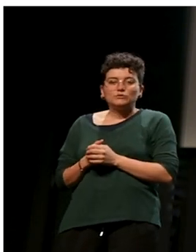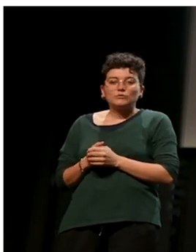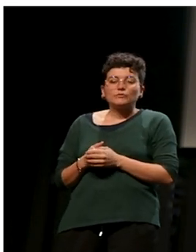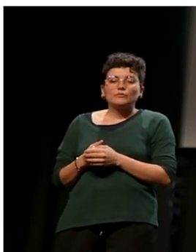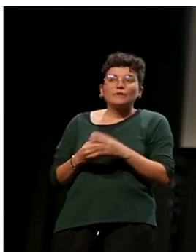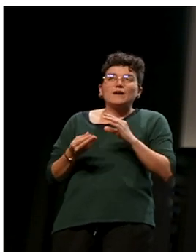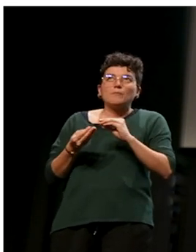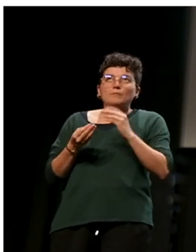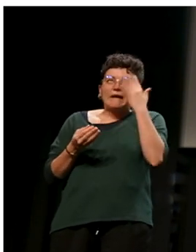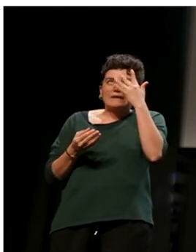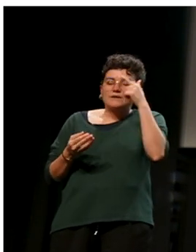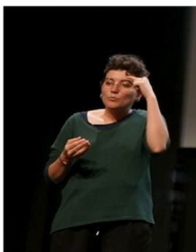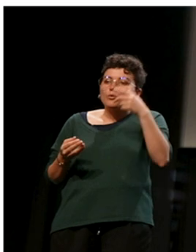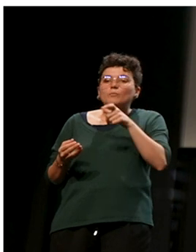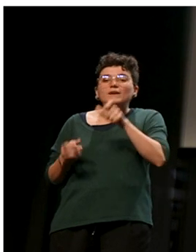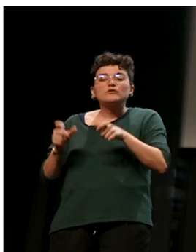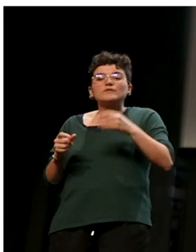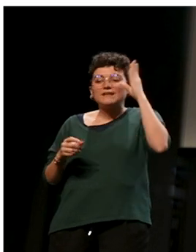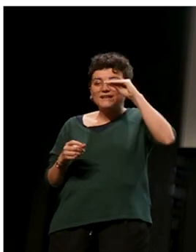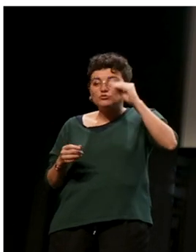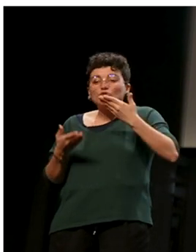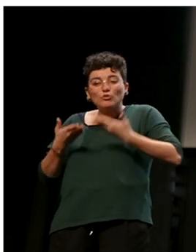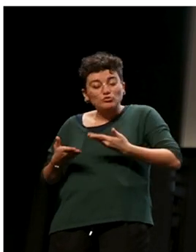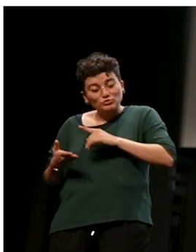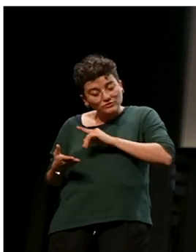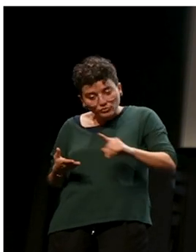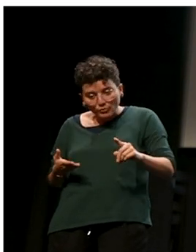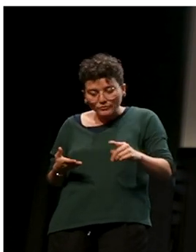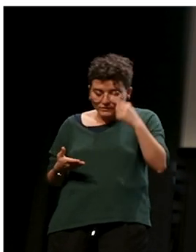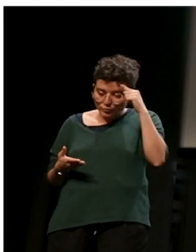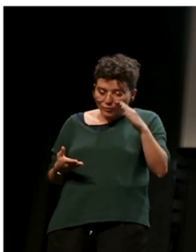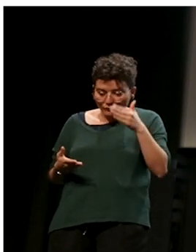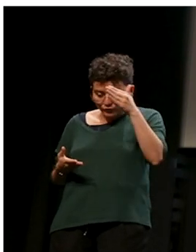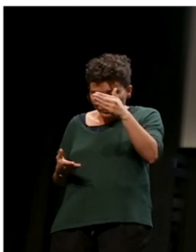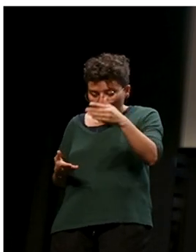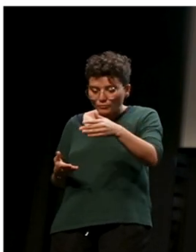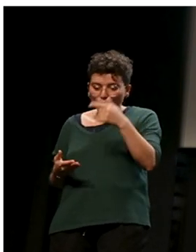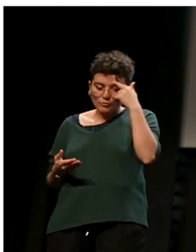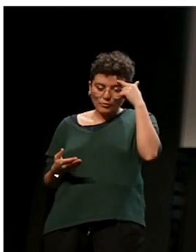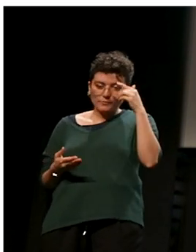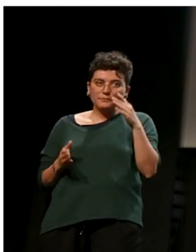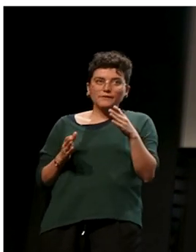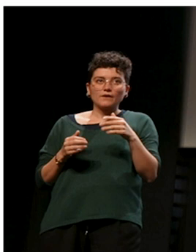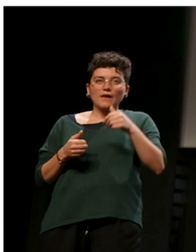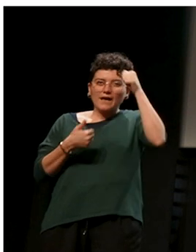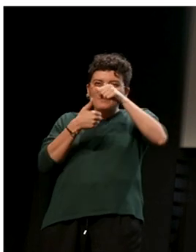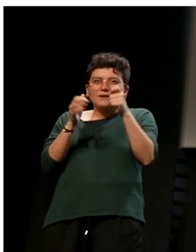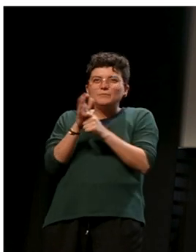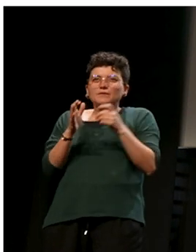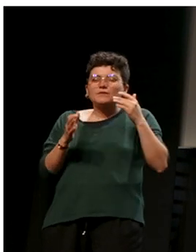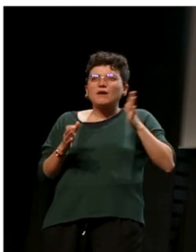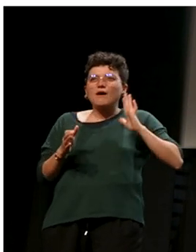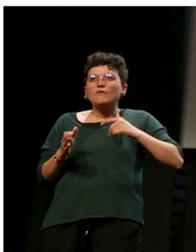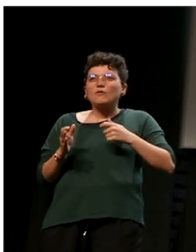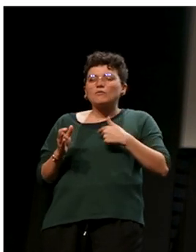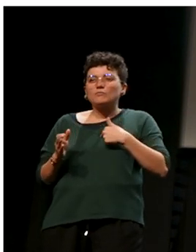aujourd'hui, en fait, ce qui m'inquiète, c'est que moi, j'ai eu envie de dessiner parce qu'il y avait une. Il y avait un geste, il y avait une affinité, il y avait quelque chose, et ça, c'était